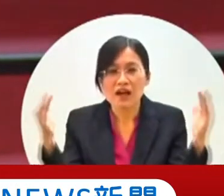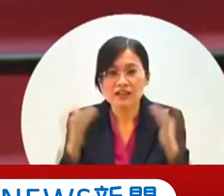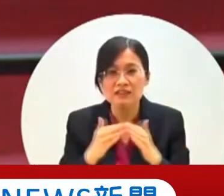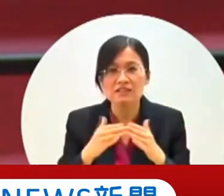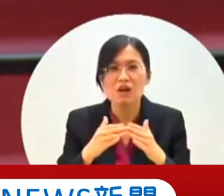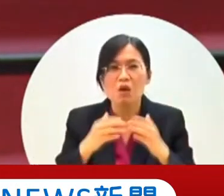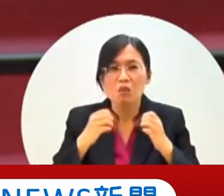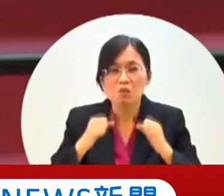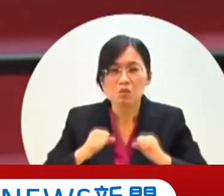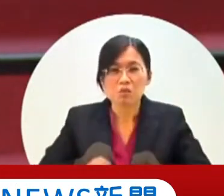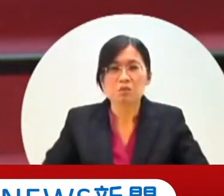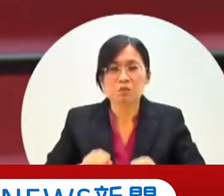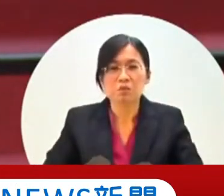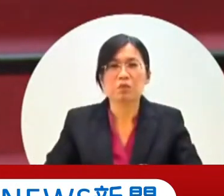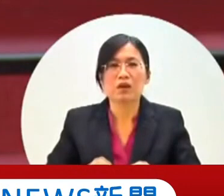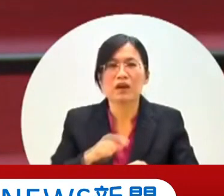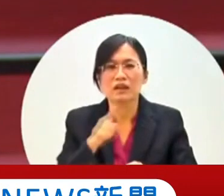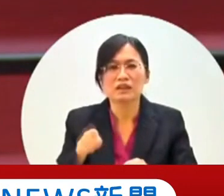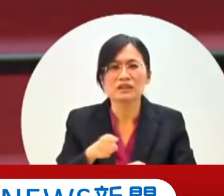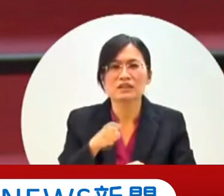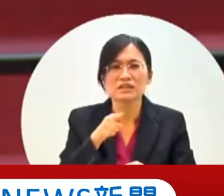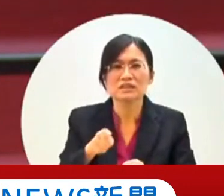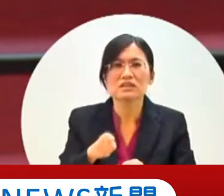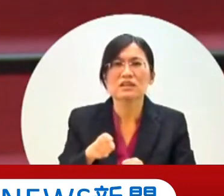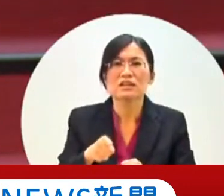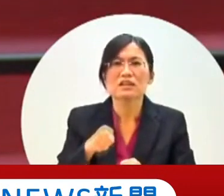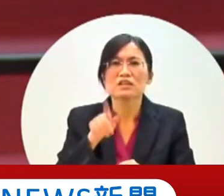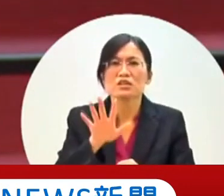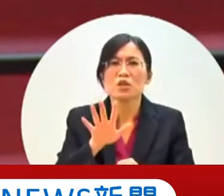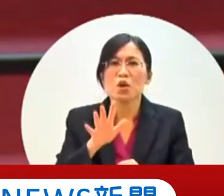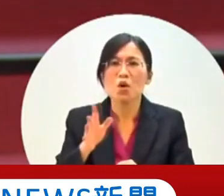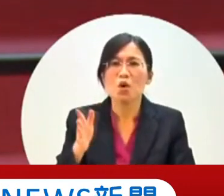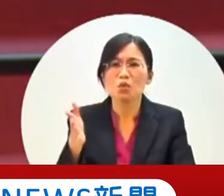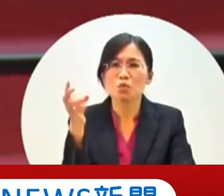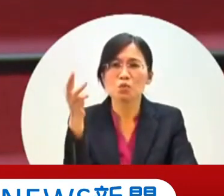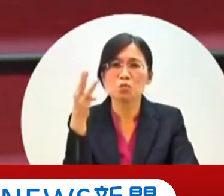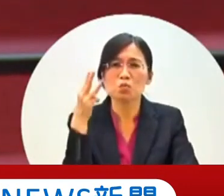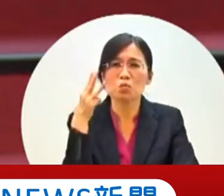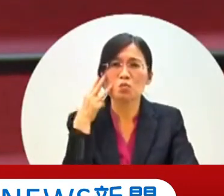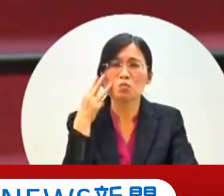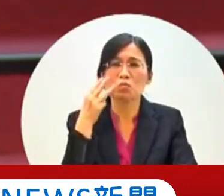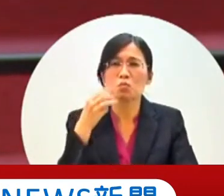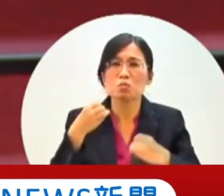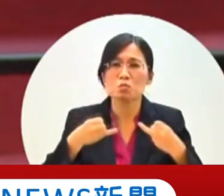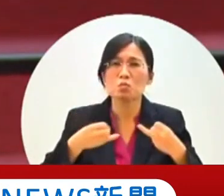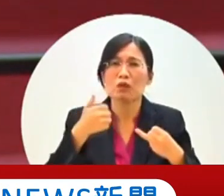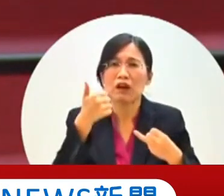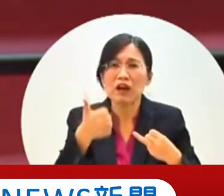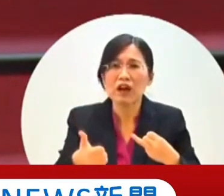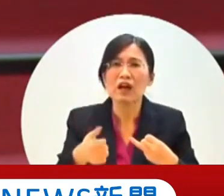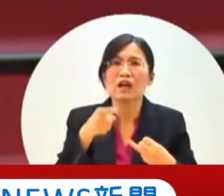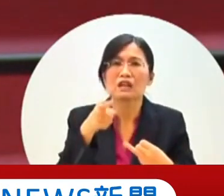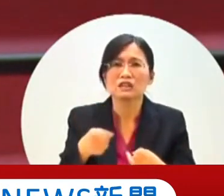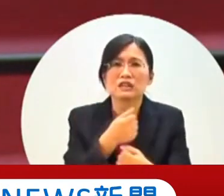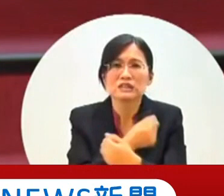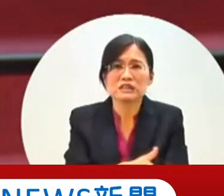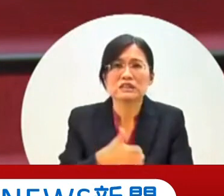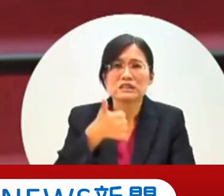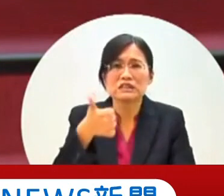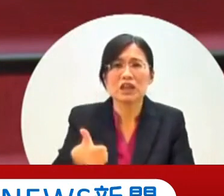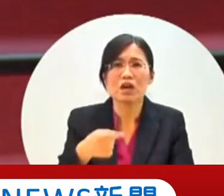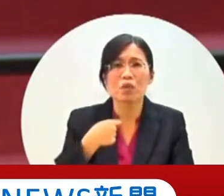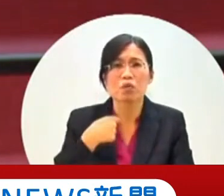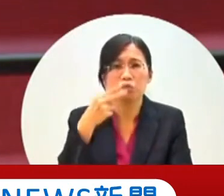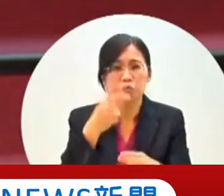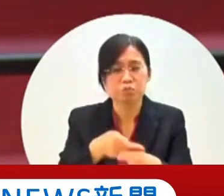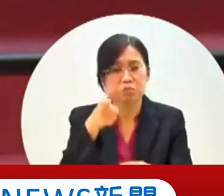题。您已有过卓越的政治实际和丰富的治理经验，我们相信您可以为这个问题提供解